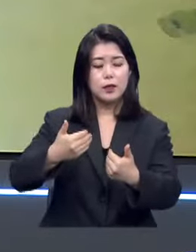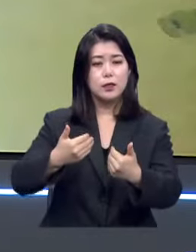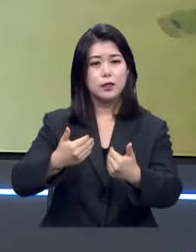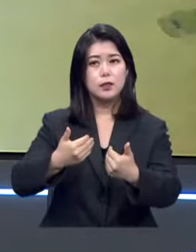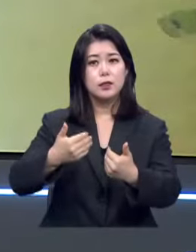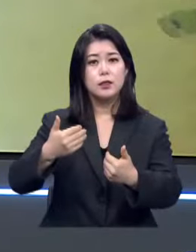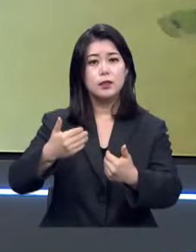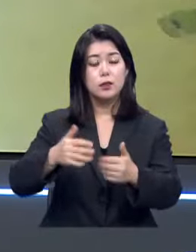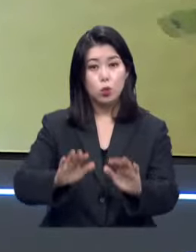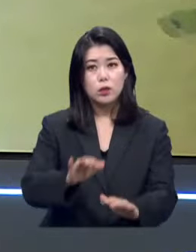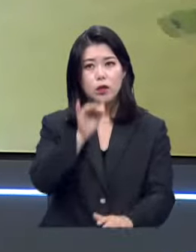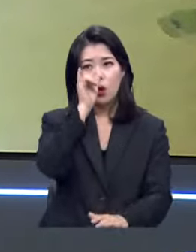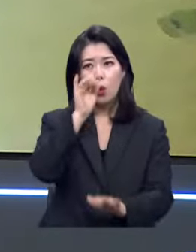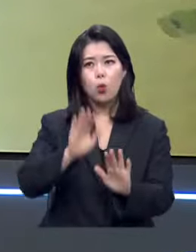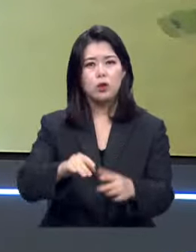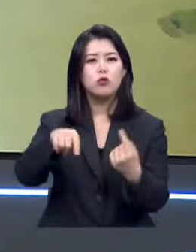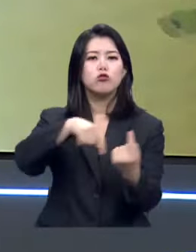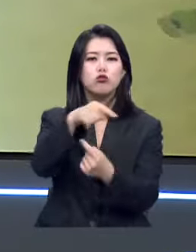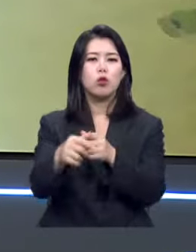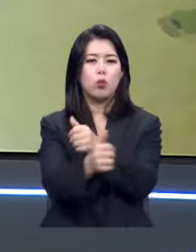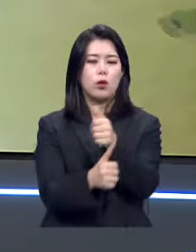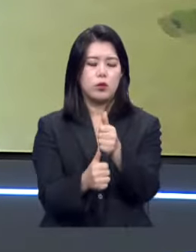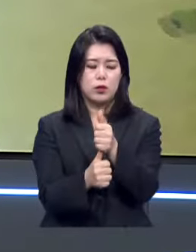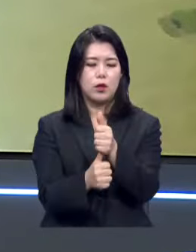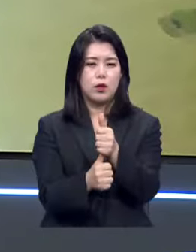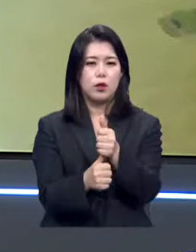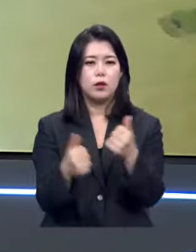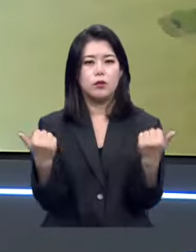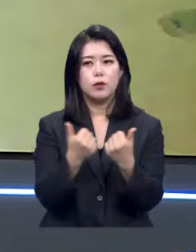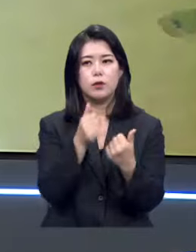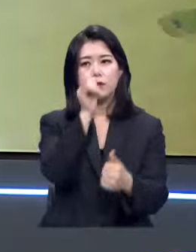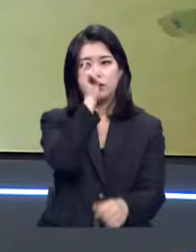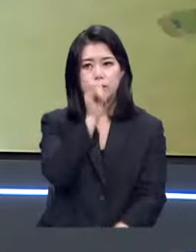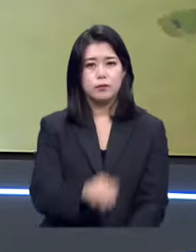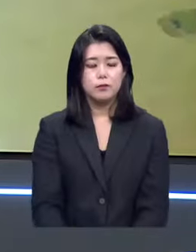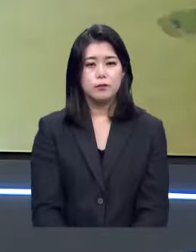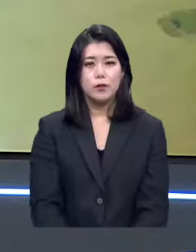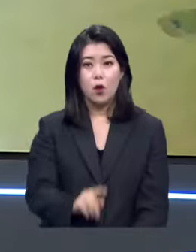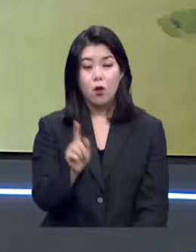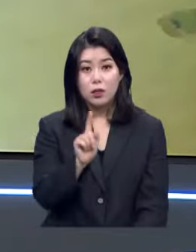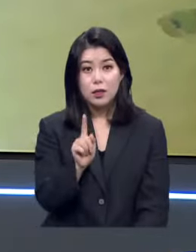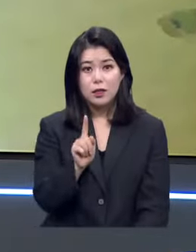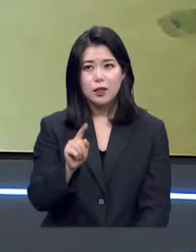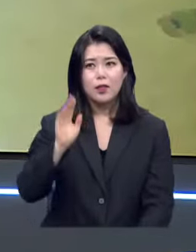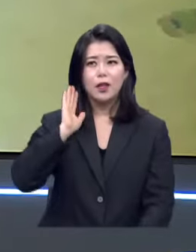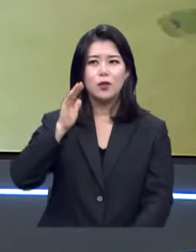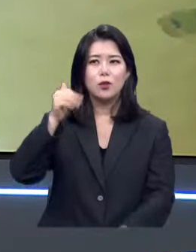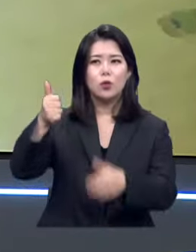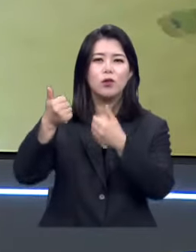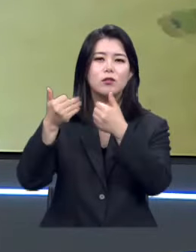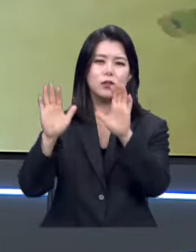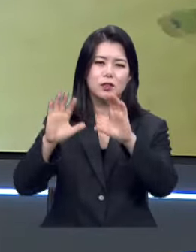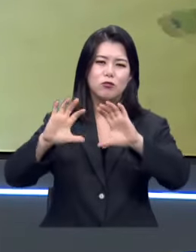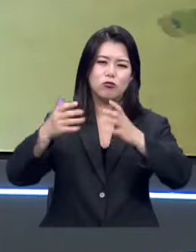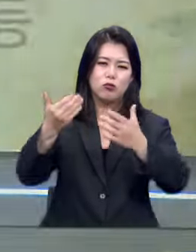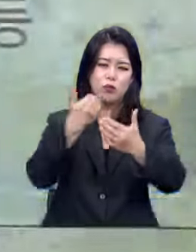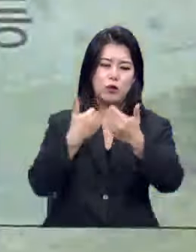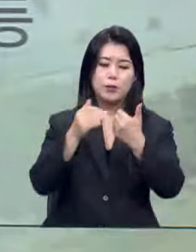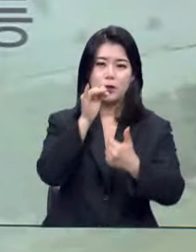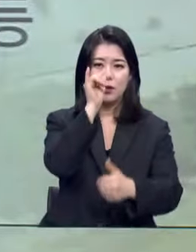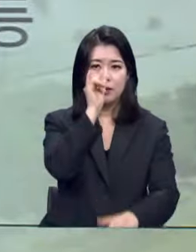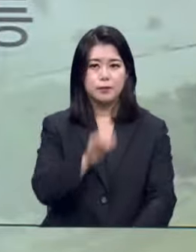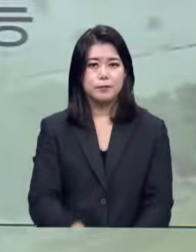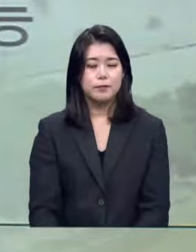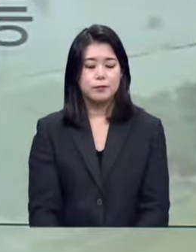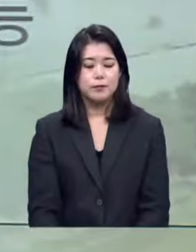않았죠 운영위가 있습니다 운영위가 어디를 하는 거냐 대통령 시를 대상으로 국정 감사를 하는